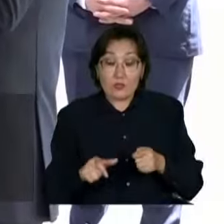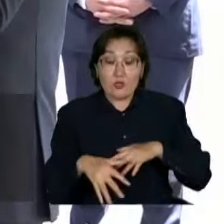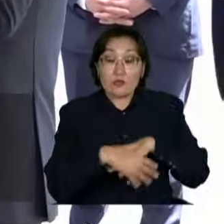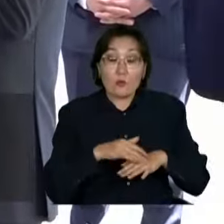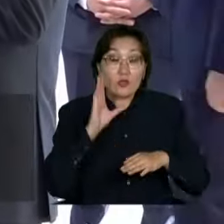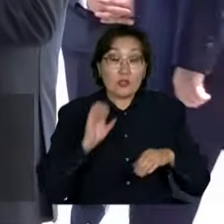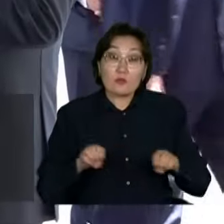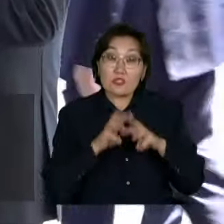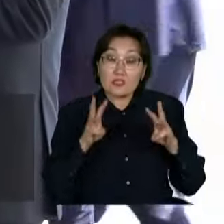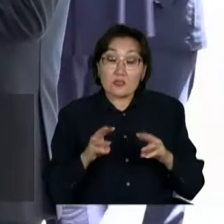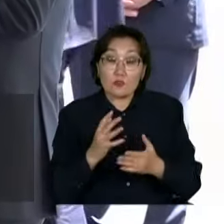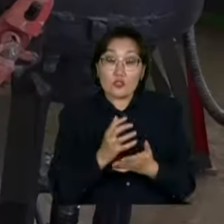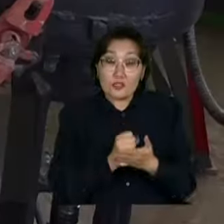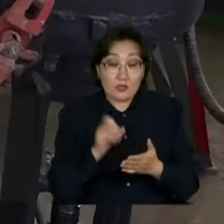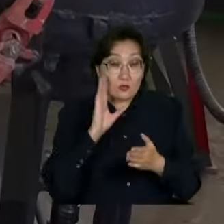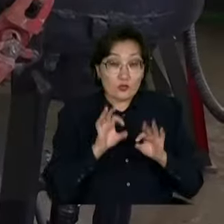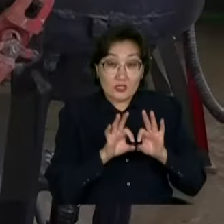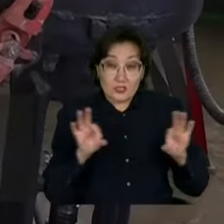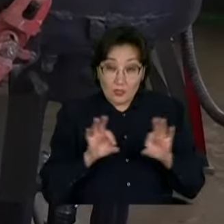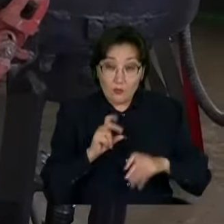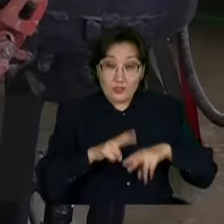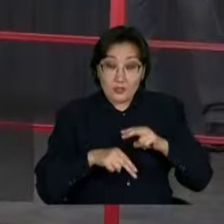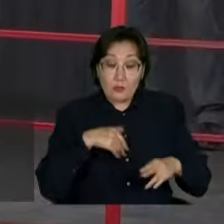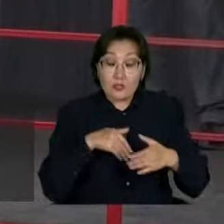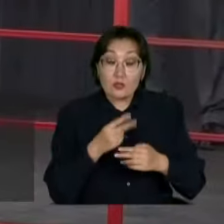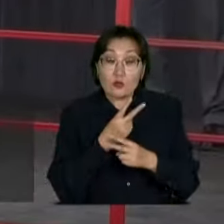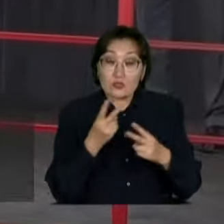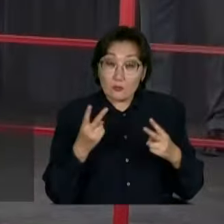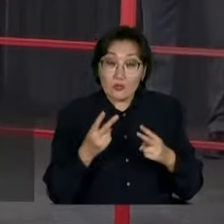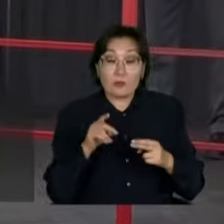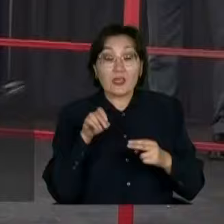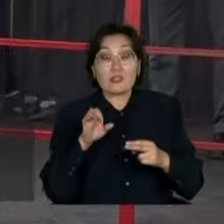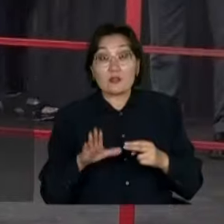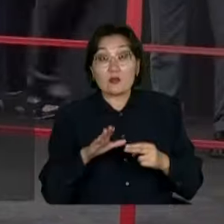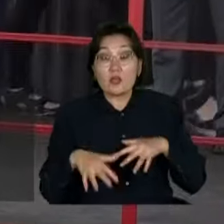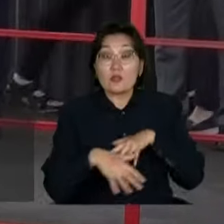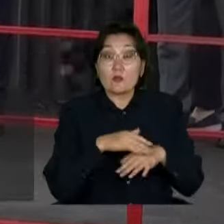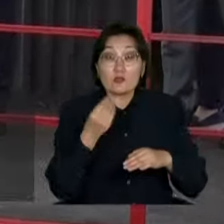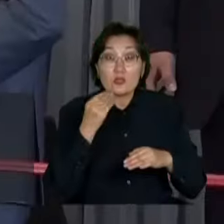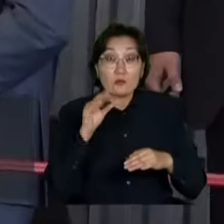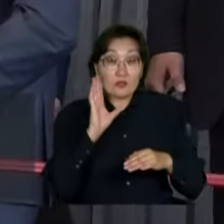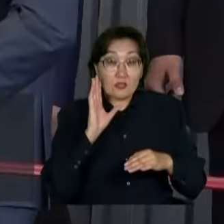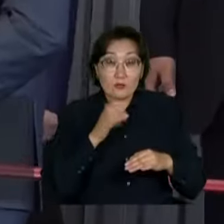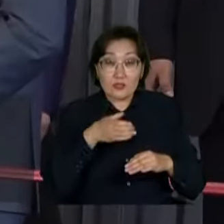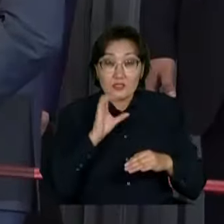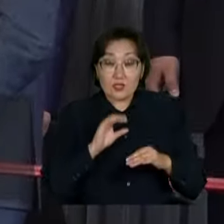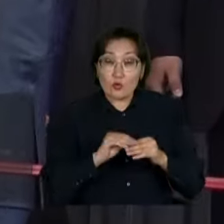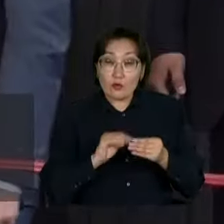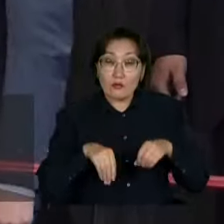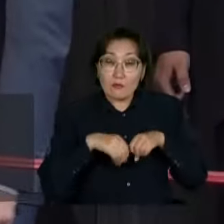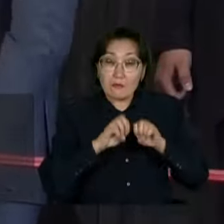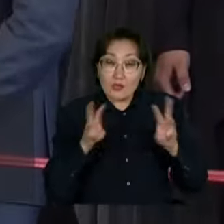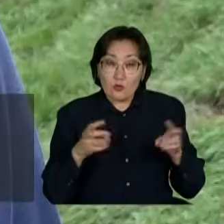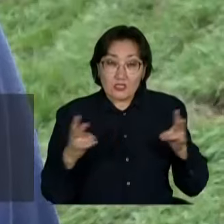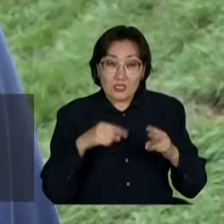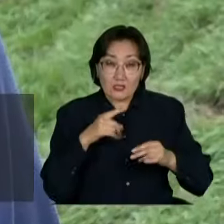нәрімен қамтылуы әрі резервтік су жүйесінің салыну қарқынымен танысты. Сондай-ақ Олжас Бектенов халыққа сапалы ауыз су тұрақты берілу қажет екенін